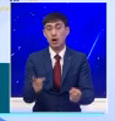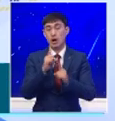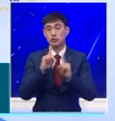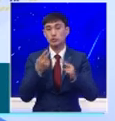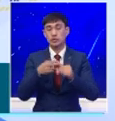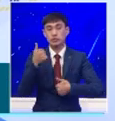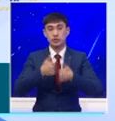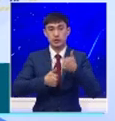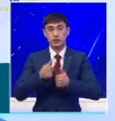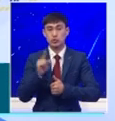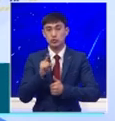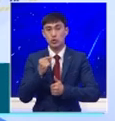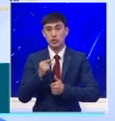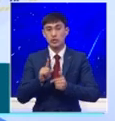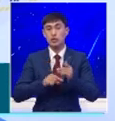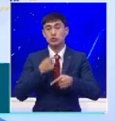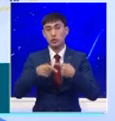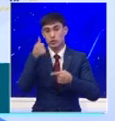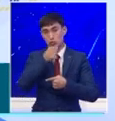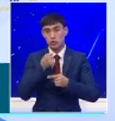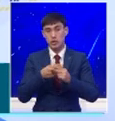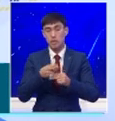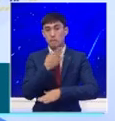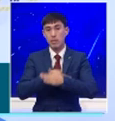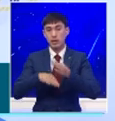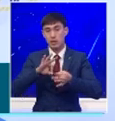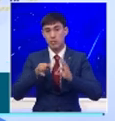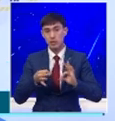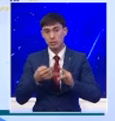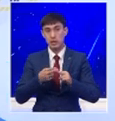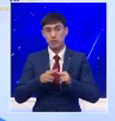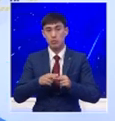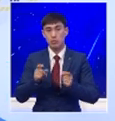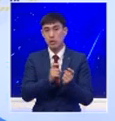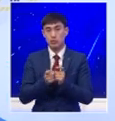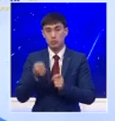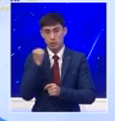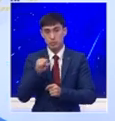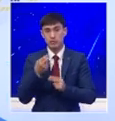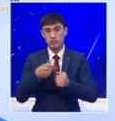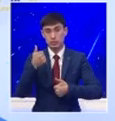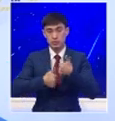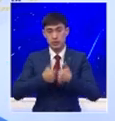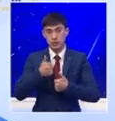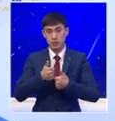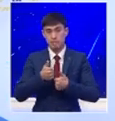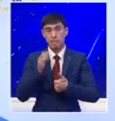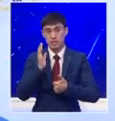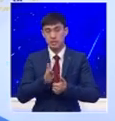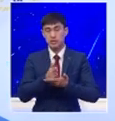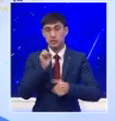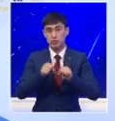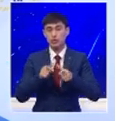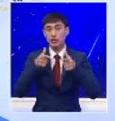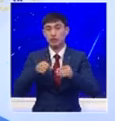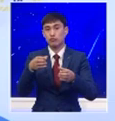Особенность этого чемпионата в том, что наступающий год – это год Паралимпиады. Поэтому у борцов, победивших в этом чемпионате, есть возможность войти